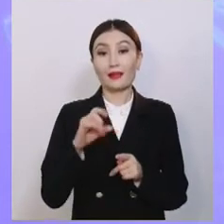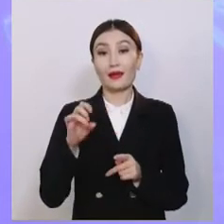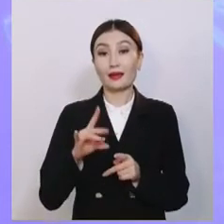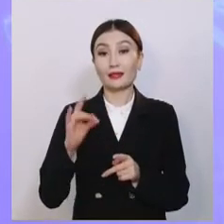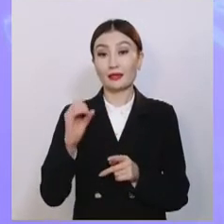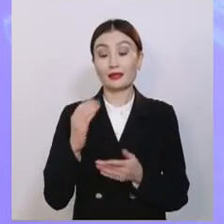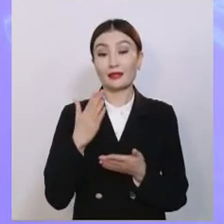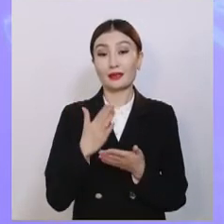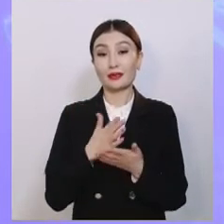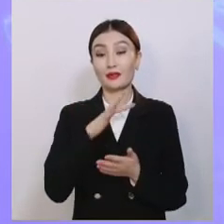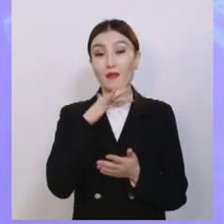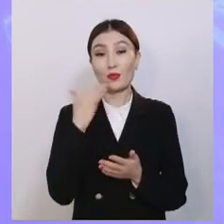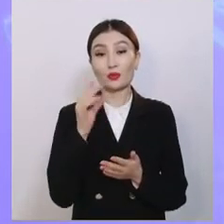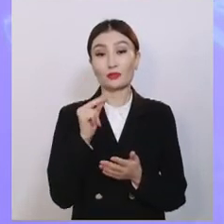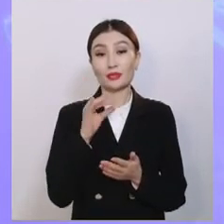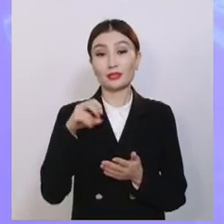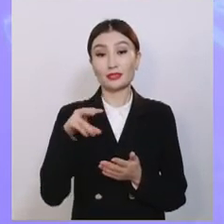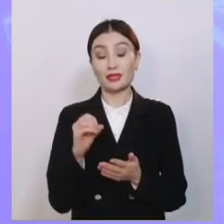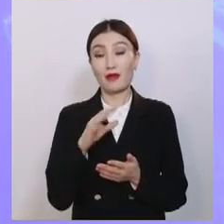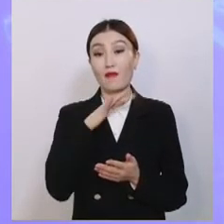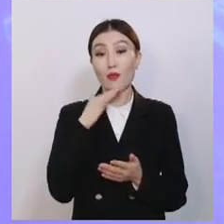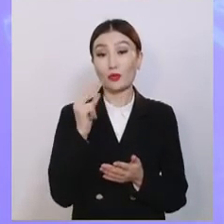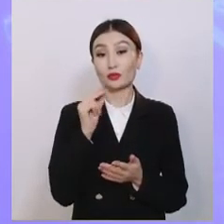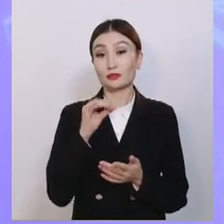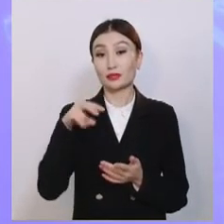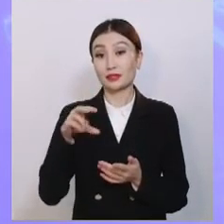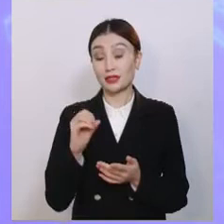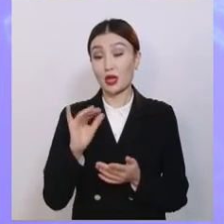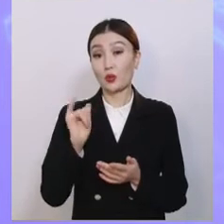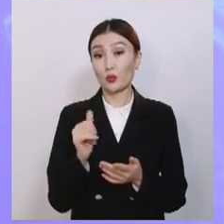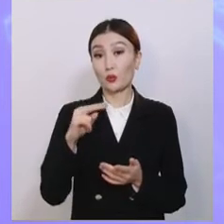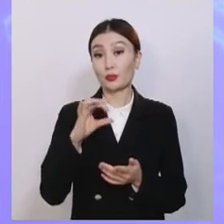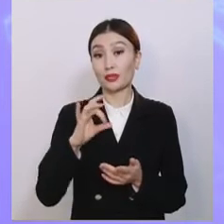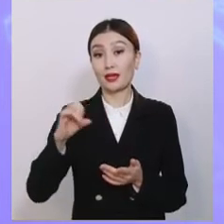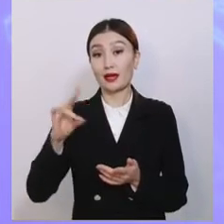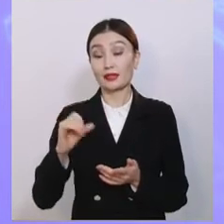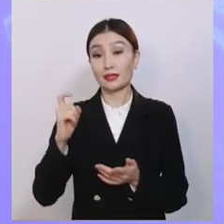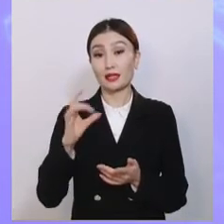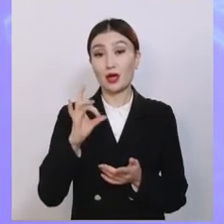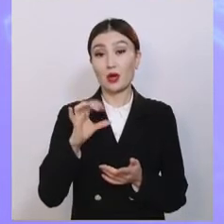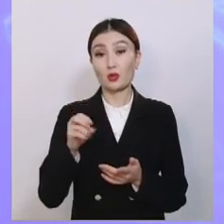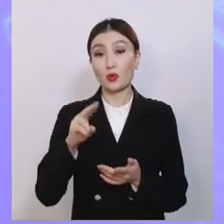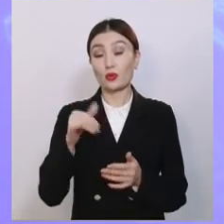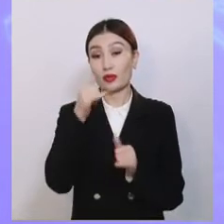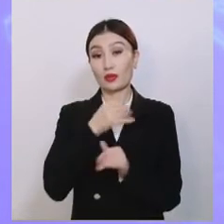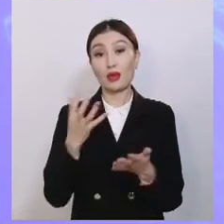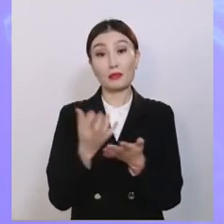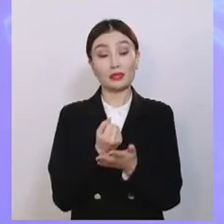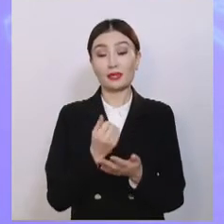прилагательные стоят во множественном числе, а во множественном числе у прилагательных род не